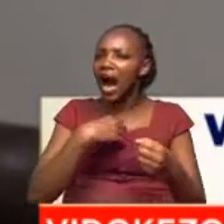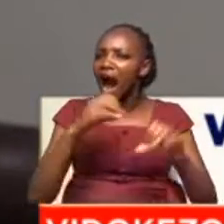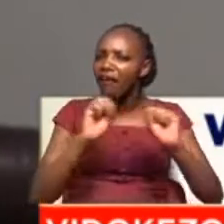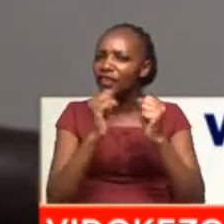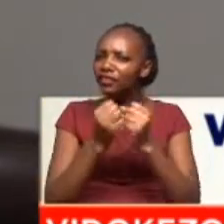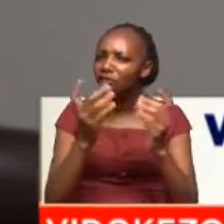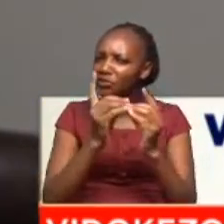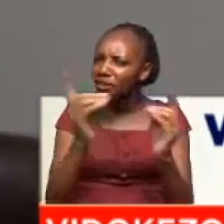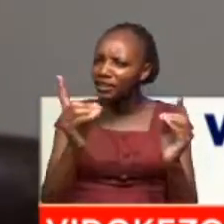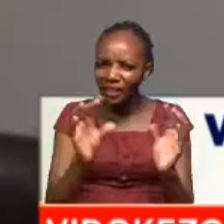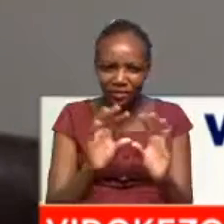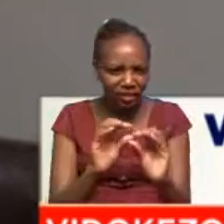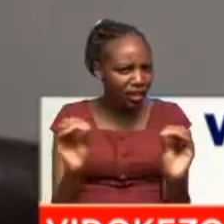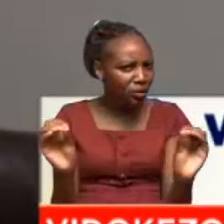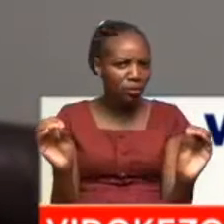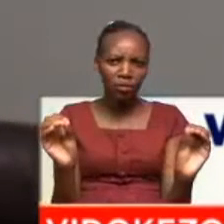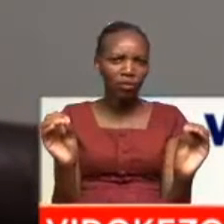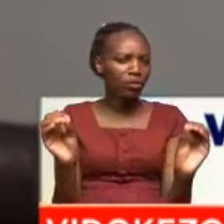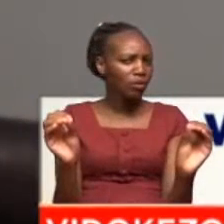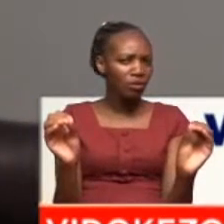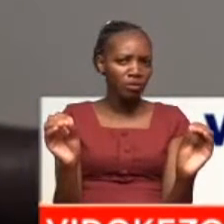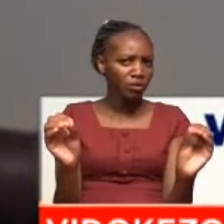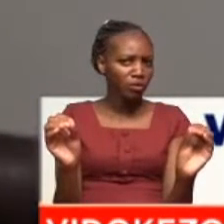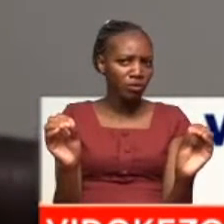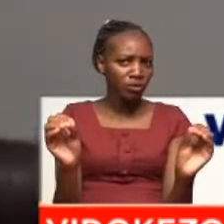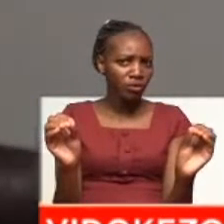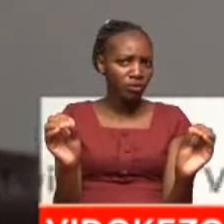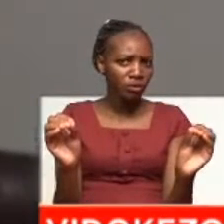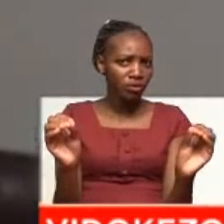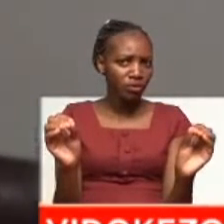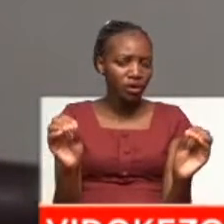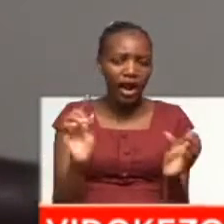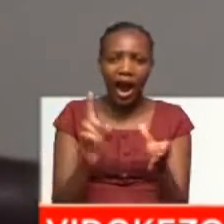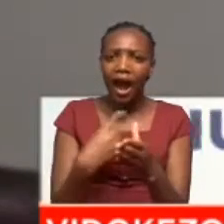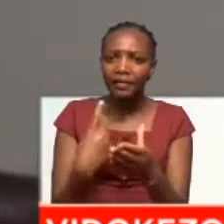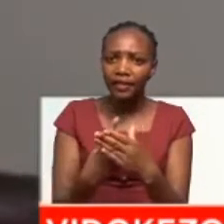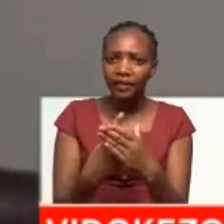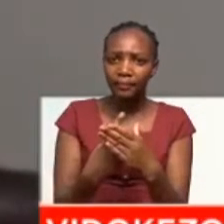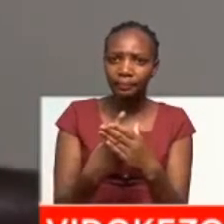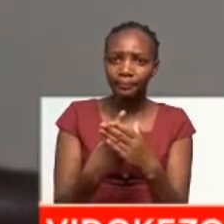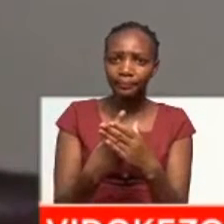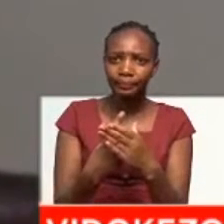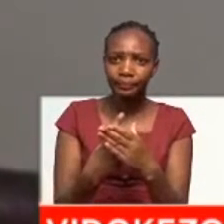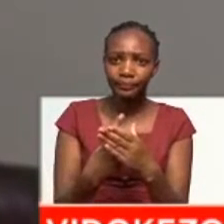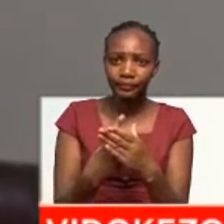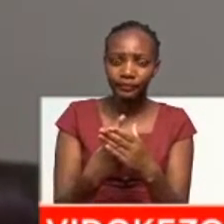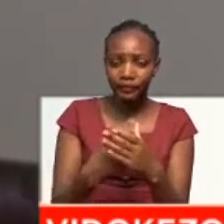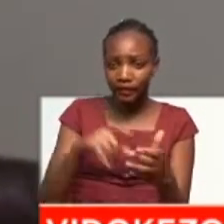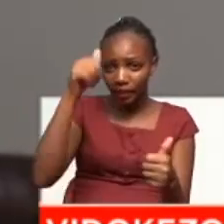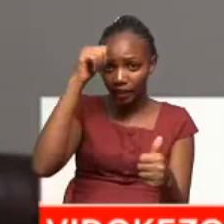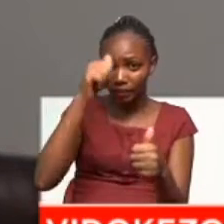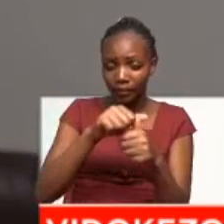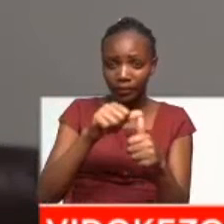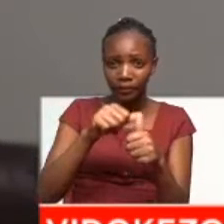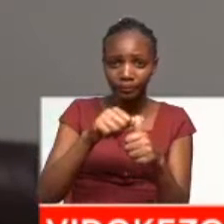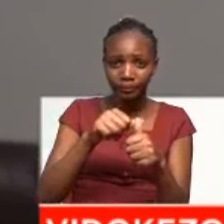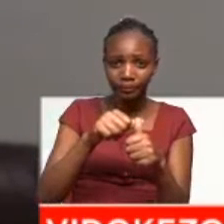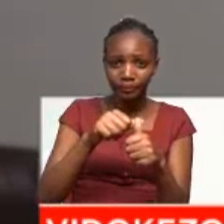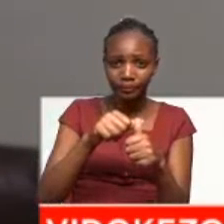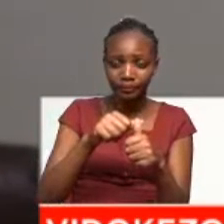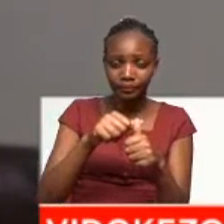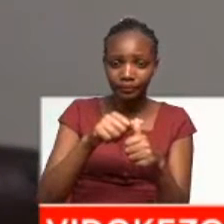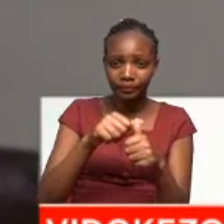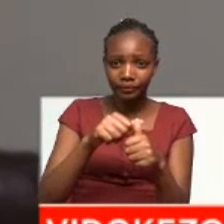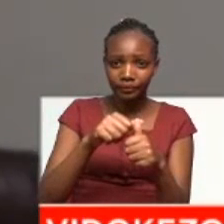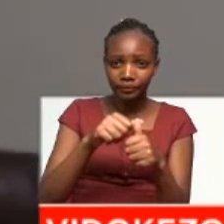kwamba social distance. Na ikishika kwamba ugonjwa itashika mtu yeyote, na hatuombei yeyote mabaya,